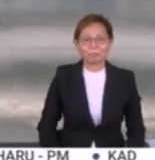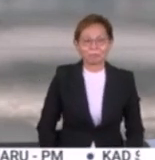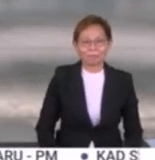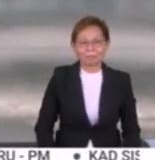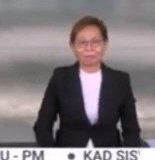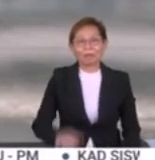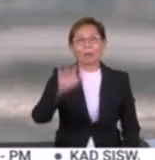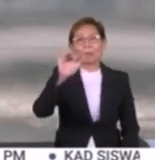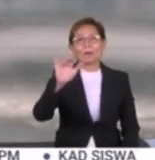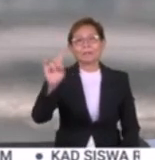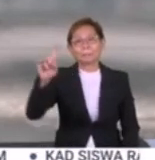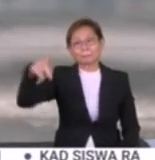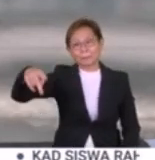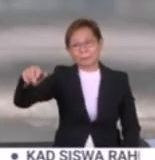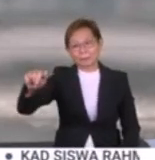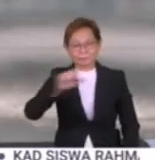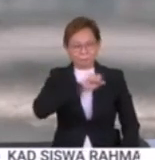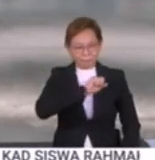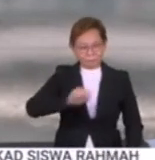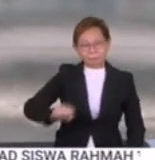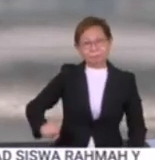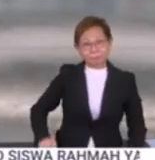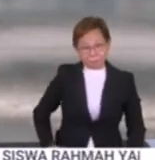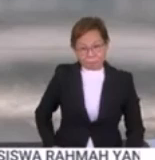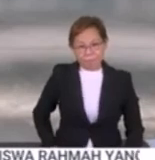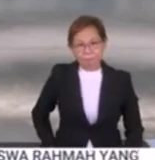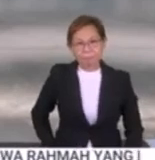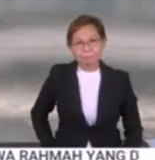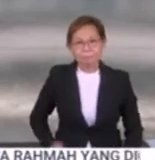yang di tanah Agung Al Sultan Abdullah